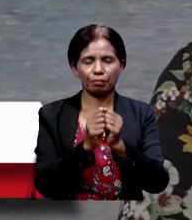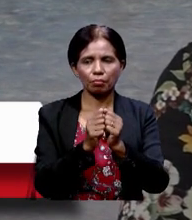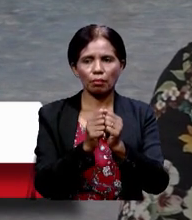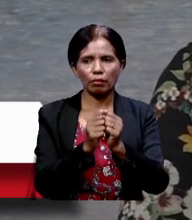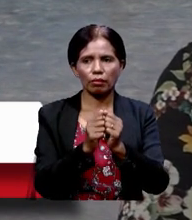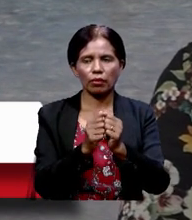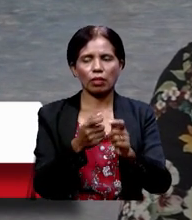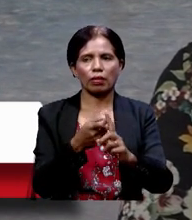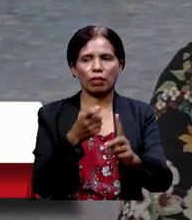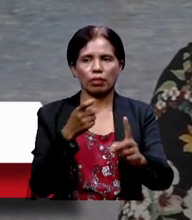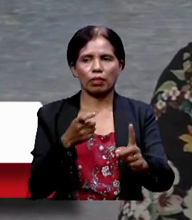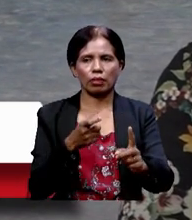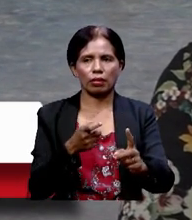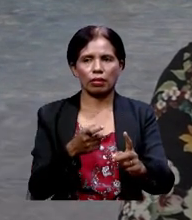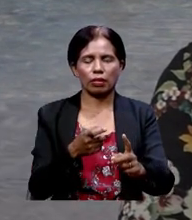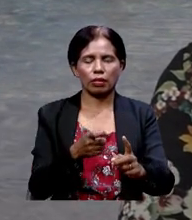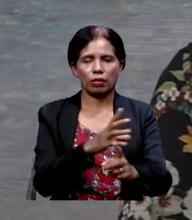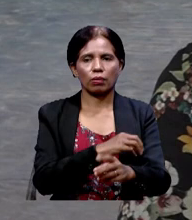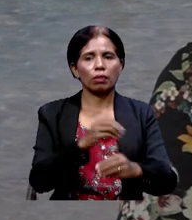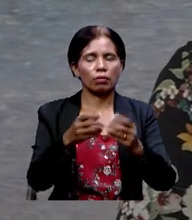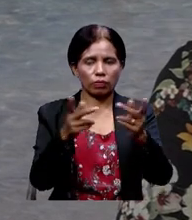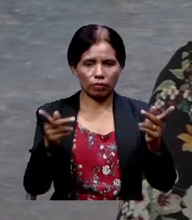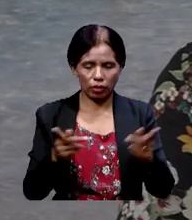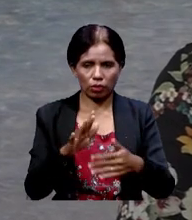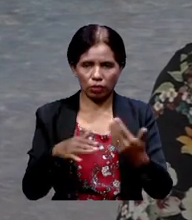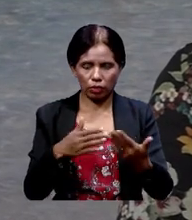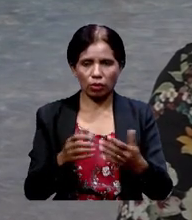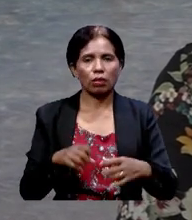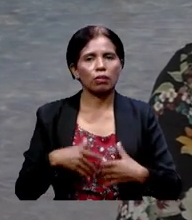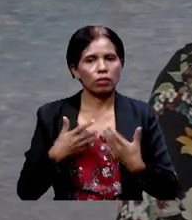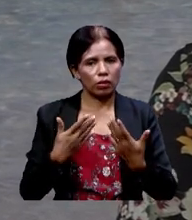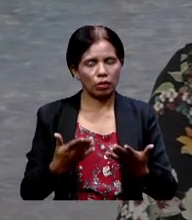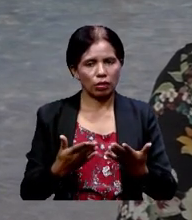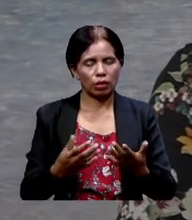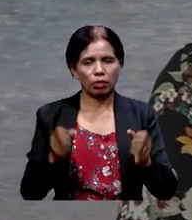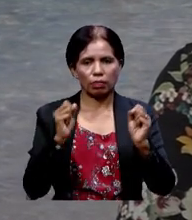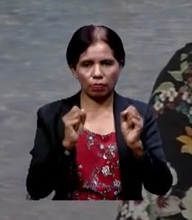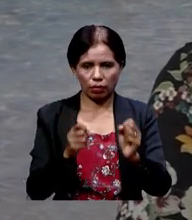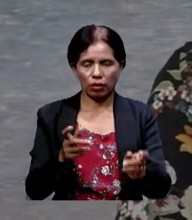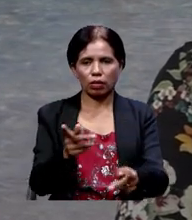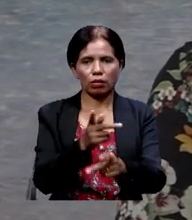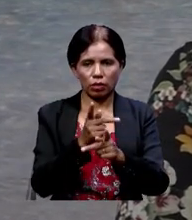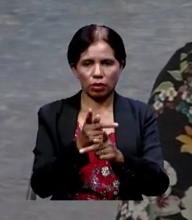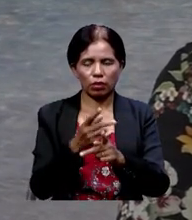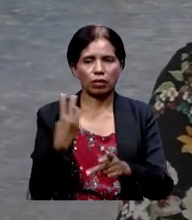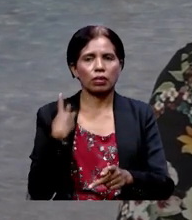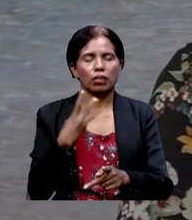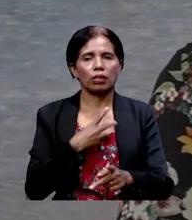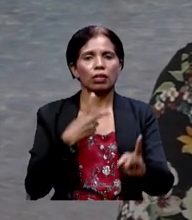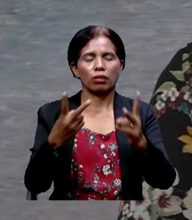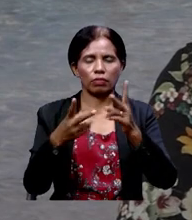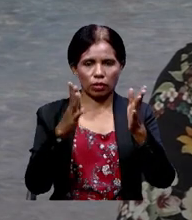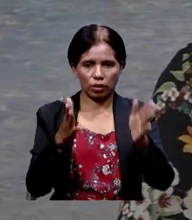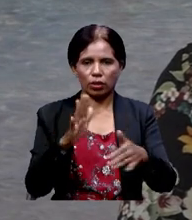parte departamento turístico nenien e o insama ka tubela assegura itania visitante